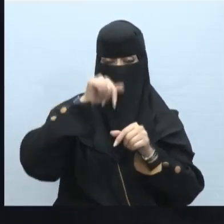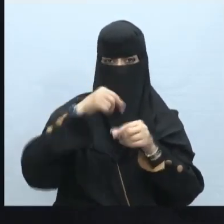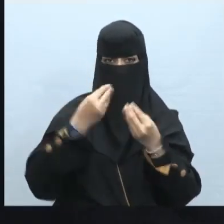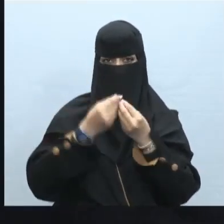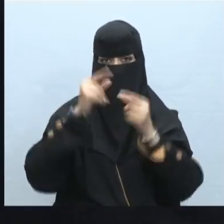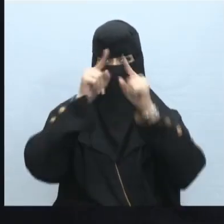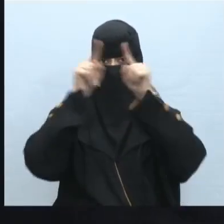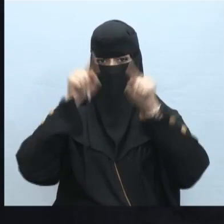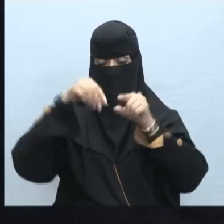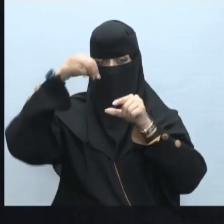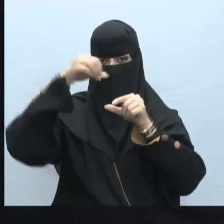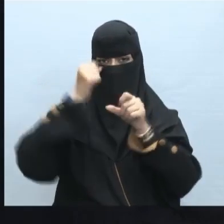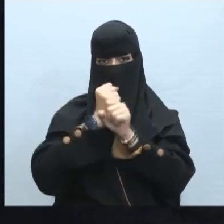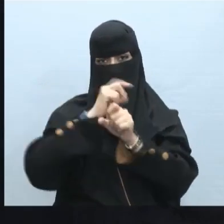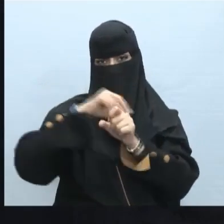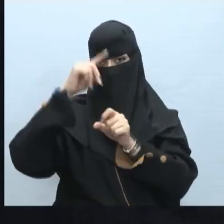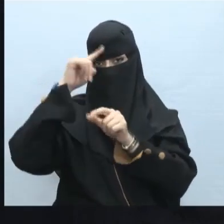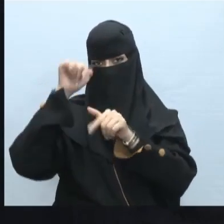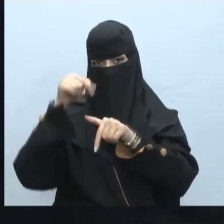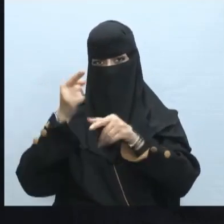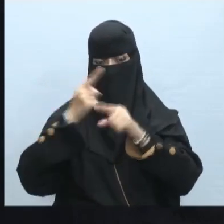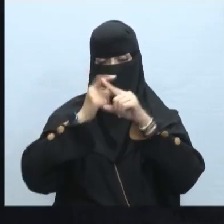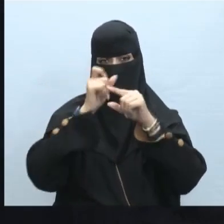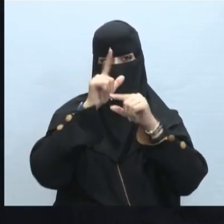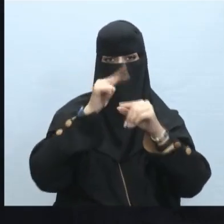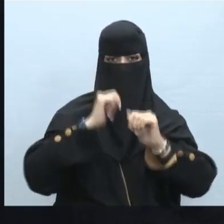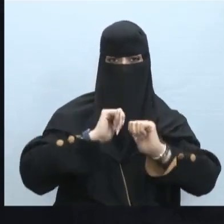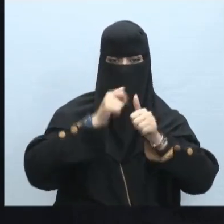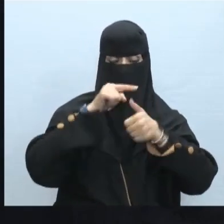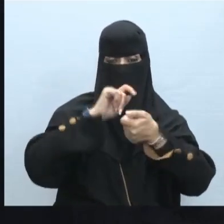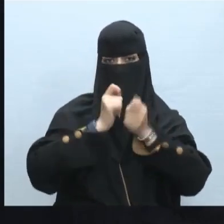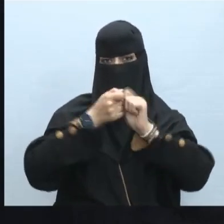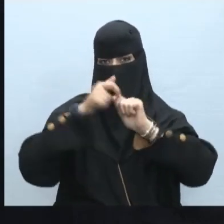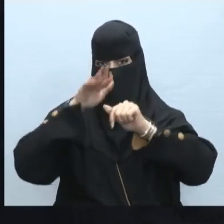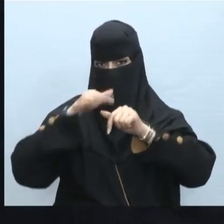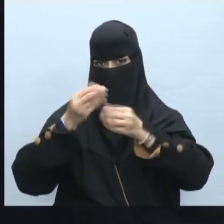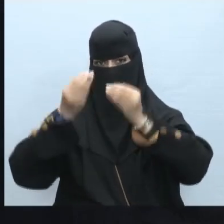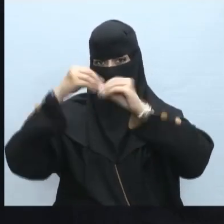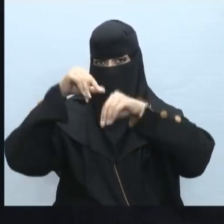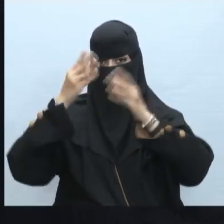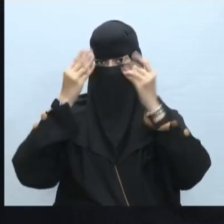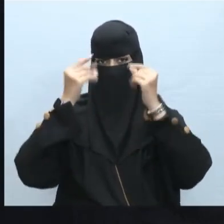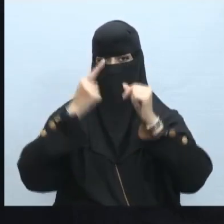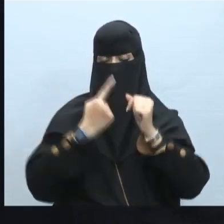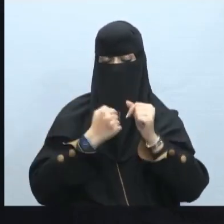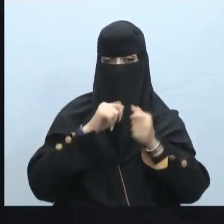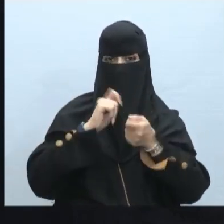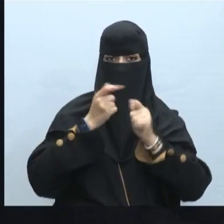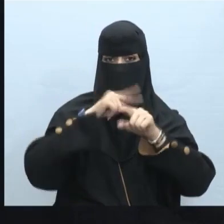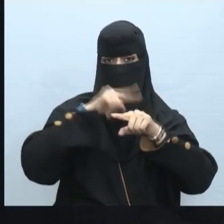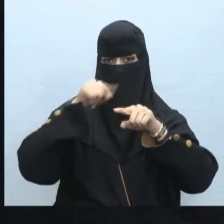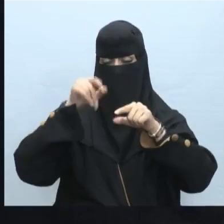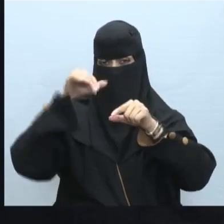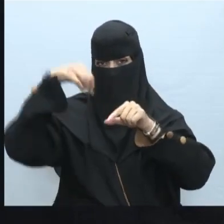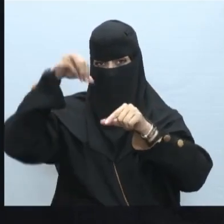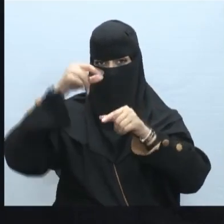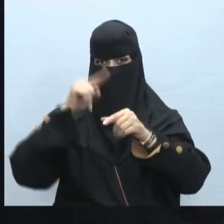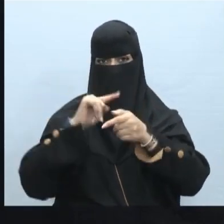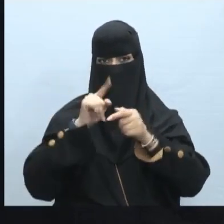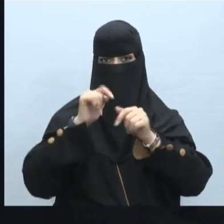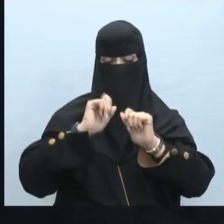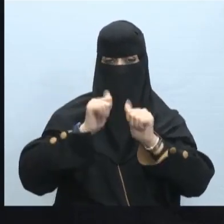معه ورقه عمل افتراضيه من برنامج اكسل نستطيع التعديل واضافه المعلومات التي نريد الى هذه الورقه